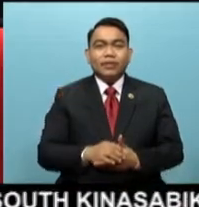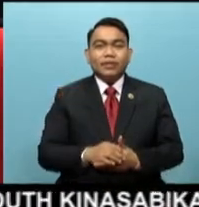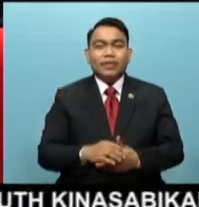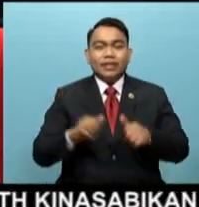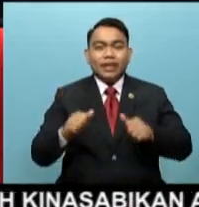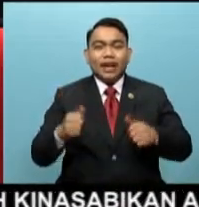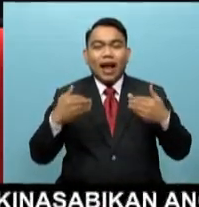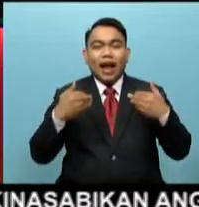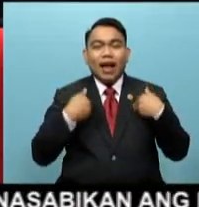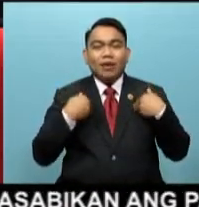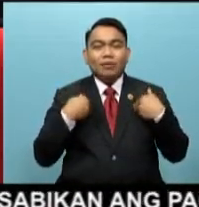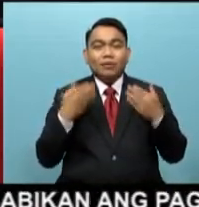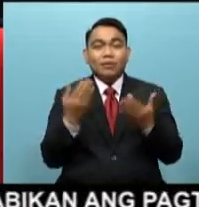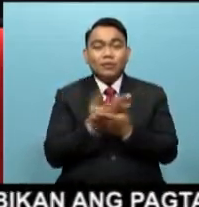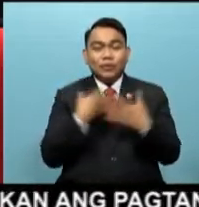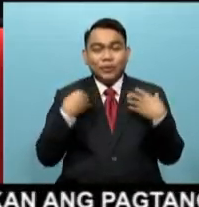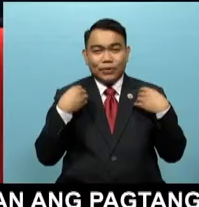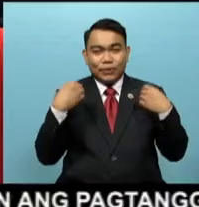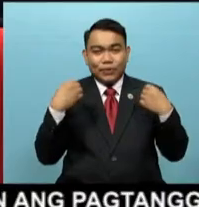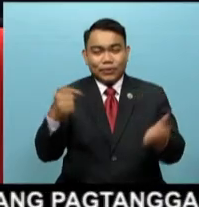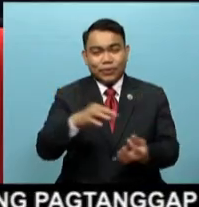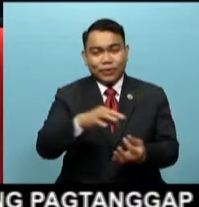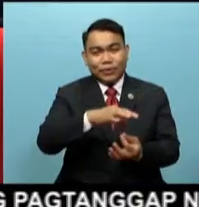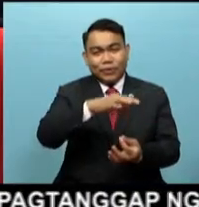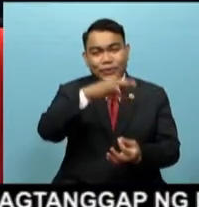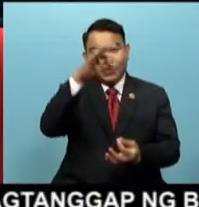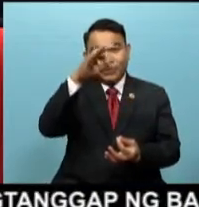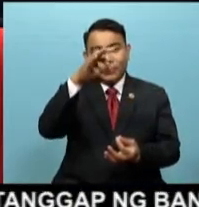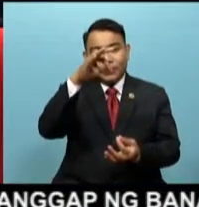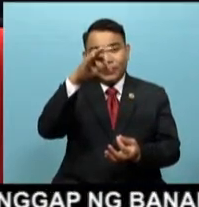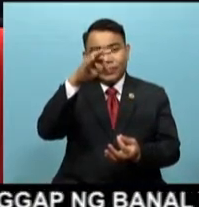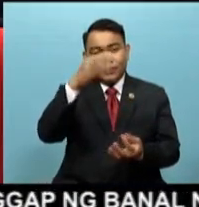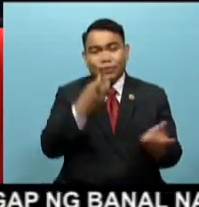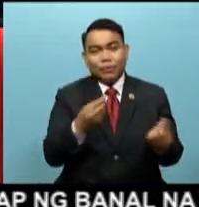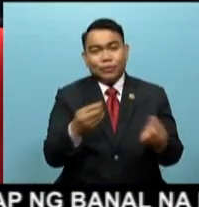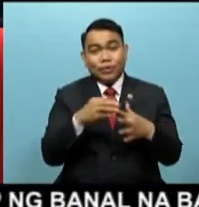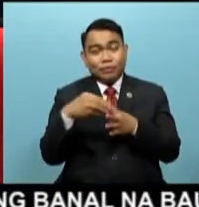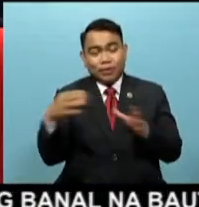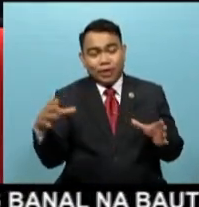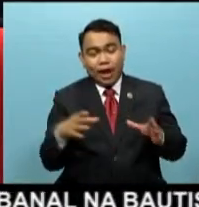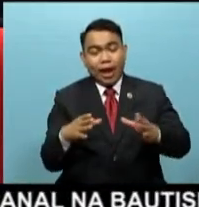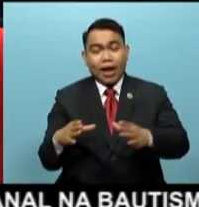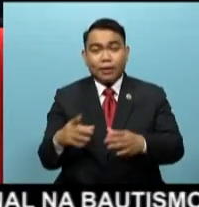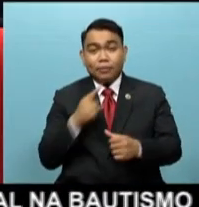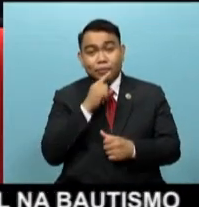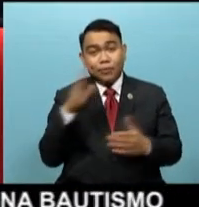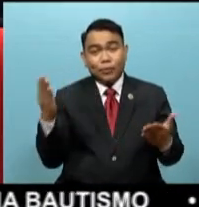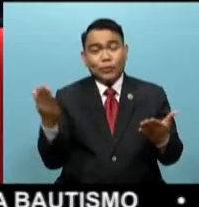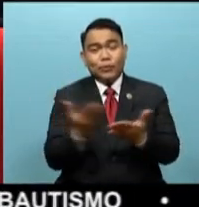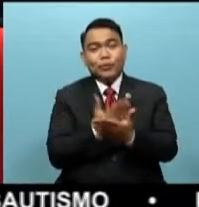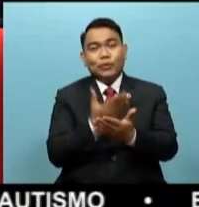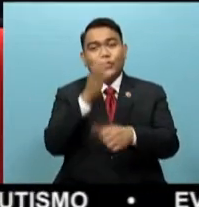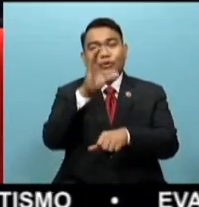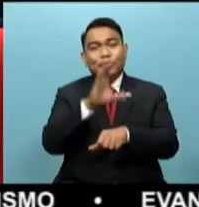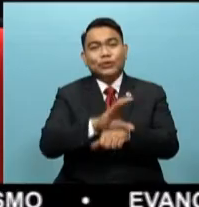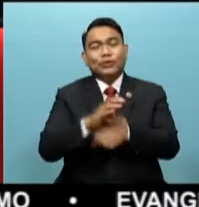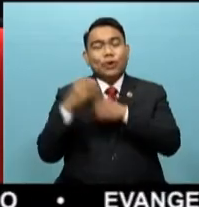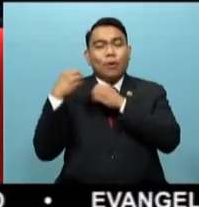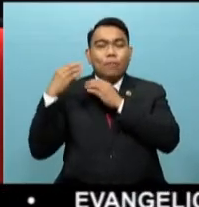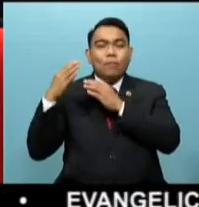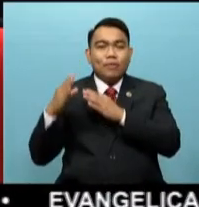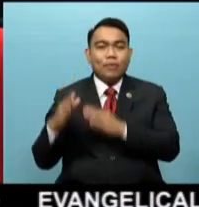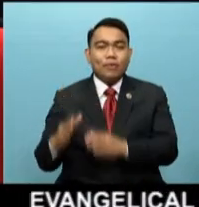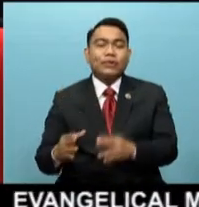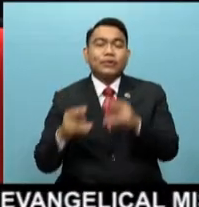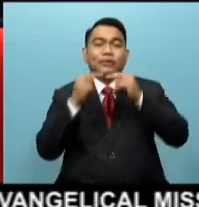mapaghuhugutan nila ng kalakasang espiritual ang isinagawang tanging pagtitipon at paninumpa ng mga bagong may tungkulin.